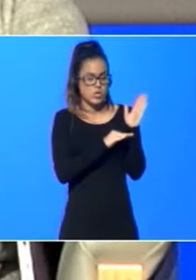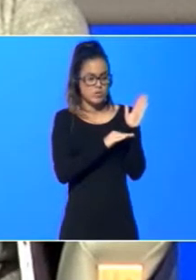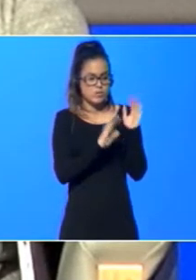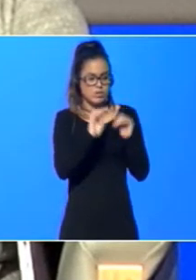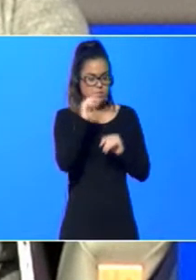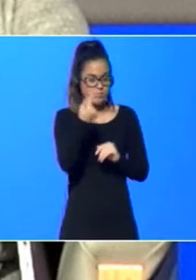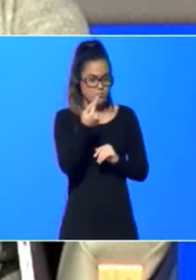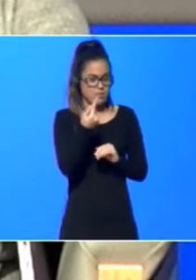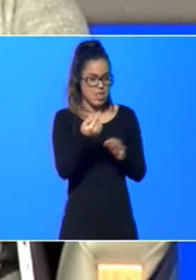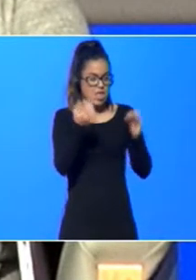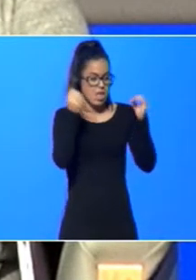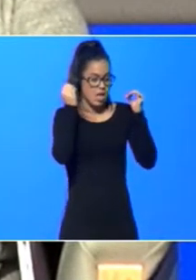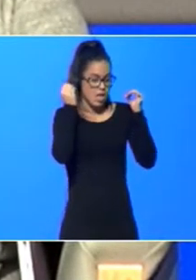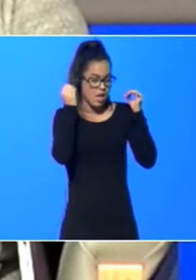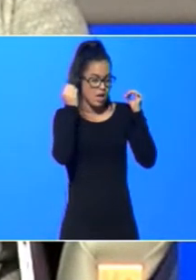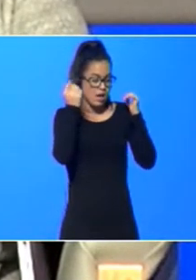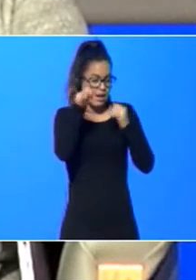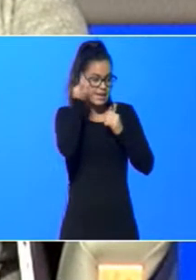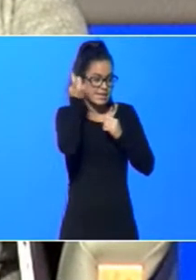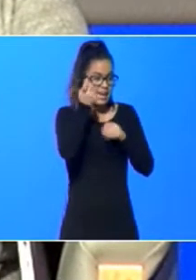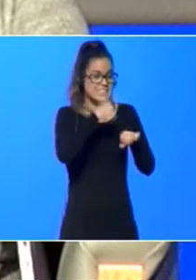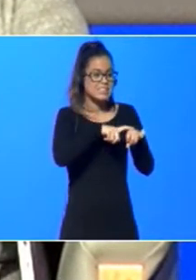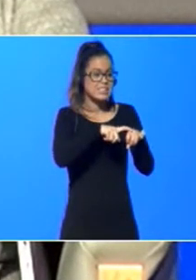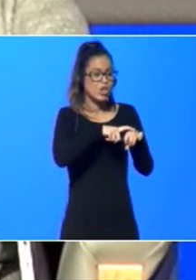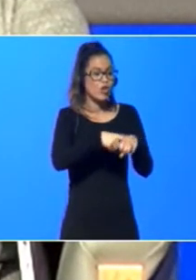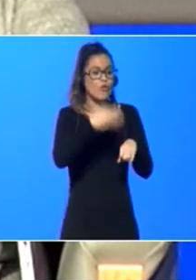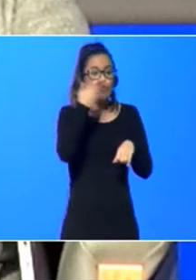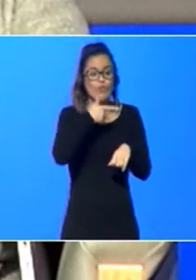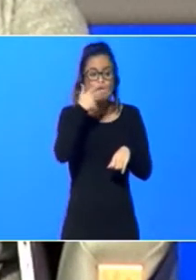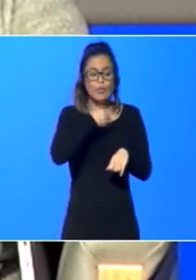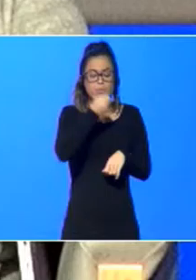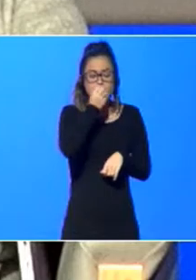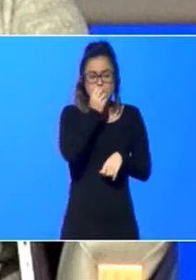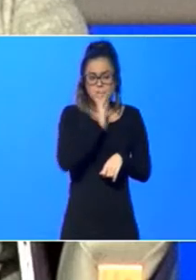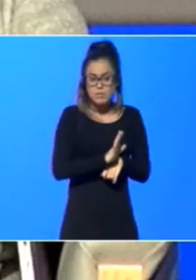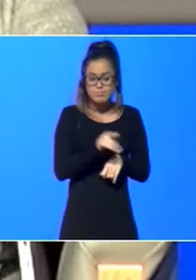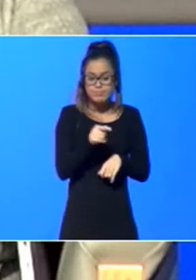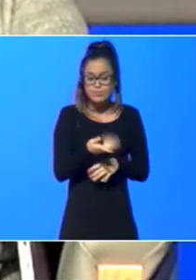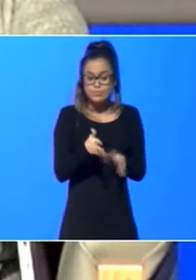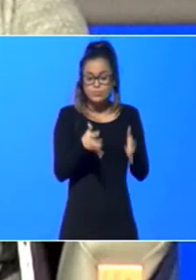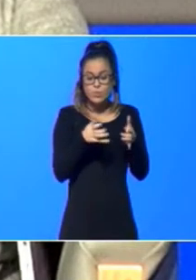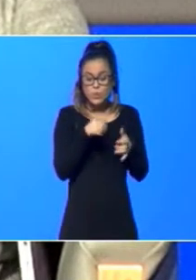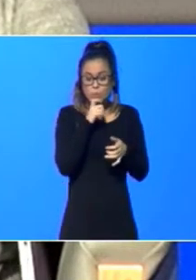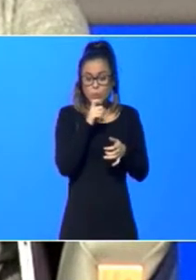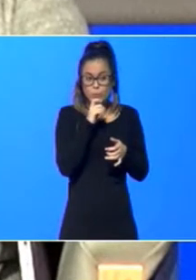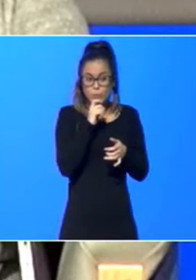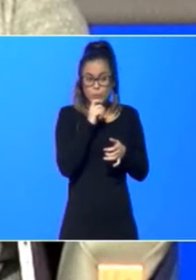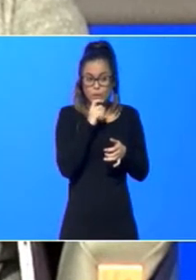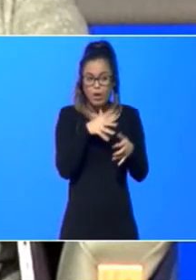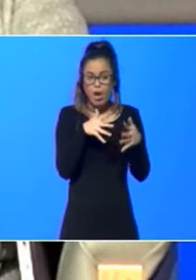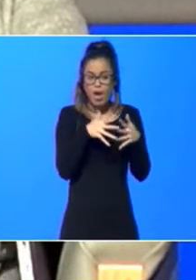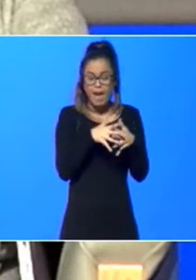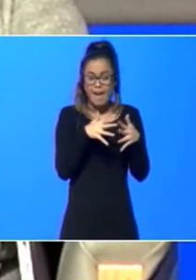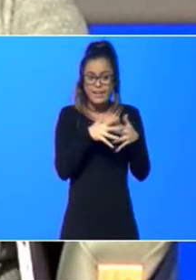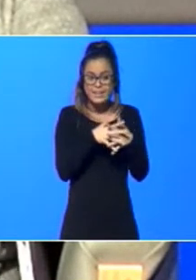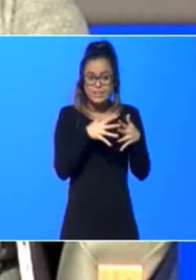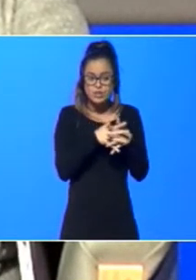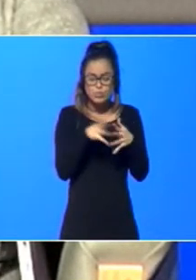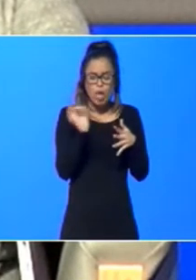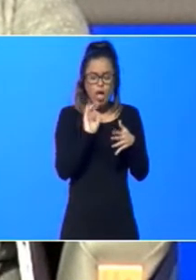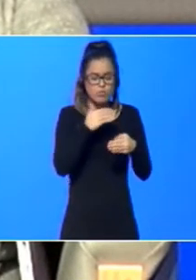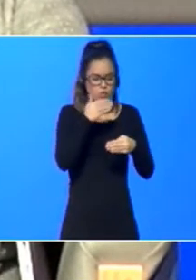da ikasleen ezaugarriak ondo ezagutzea. Ikaslea ondo ezagutzeko behar bada egiturak barrera